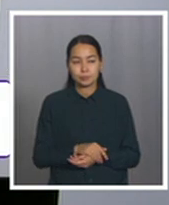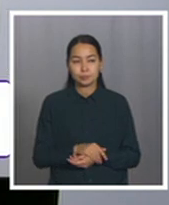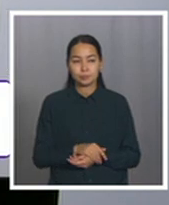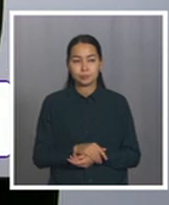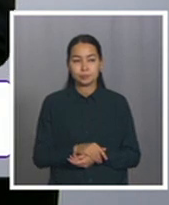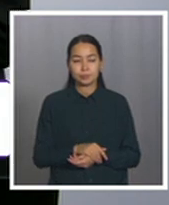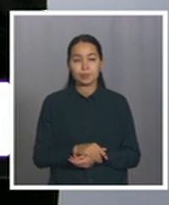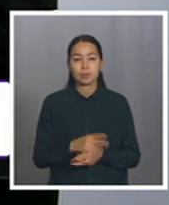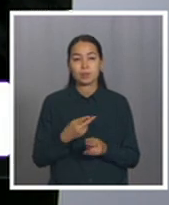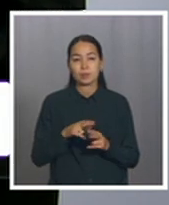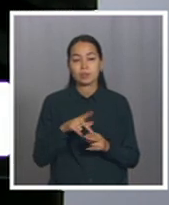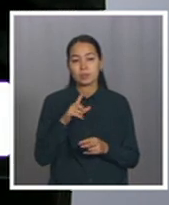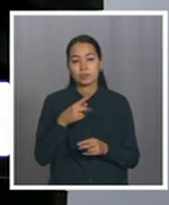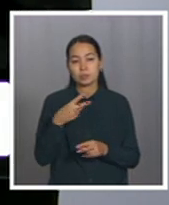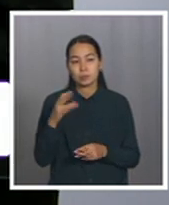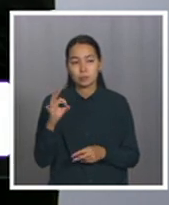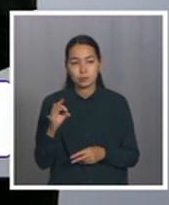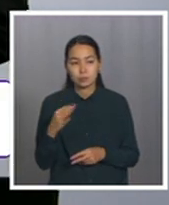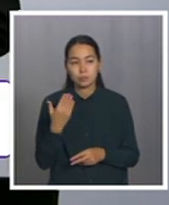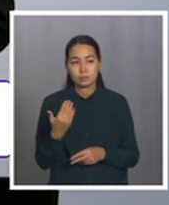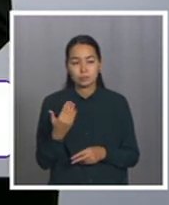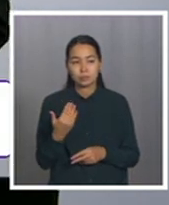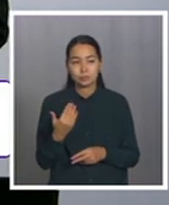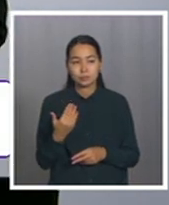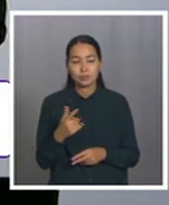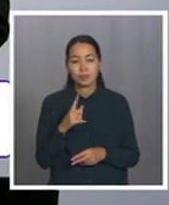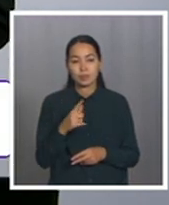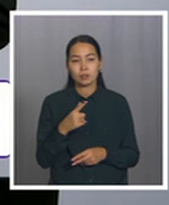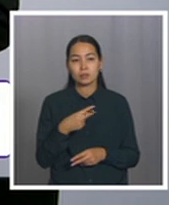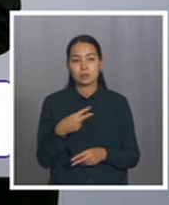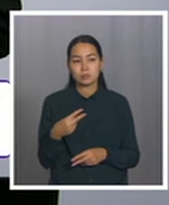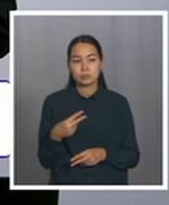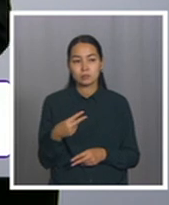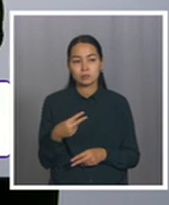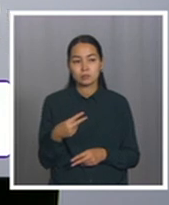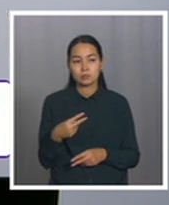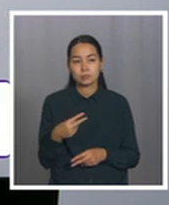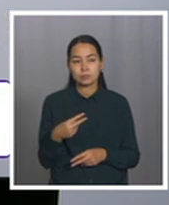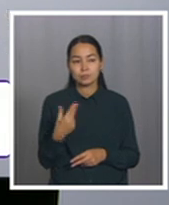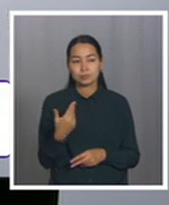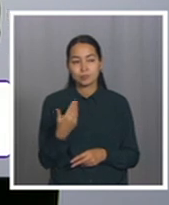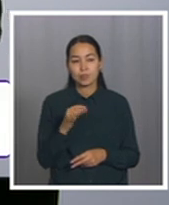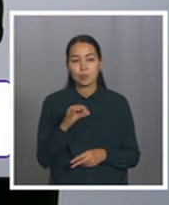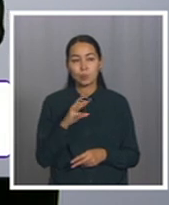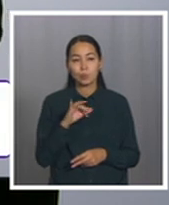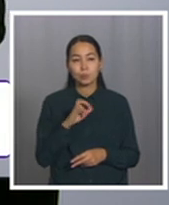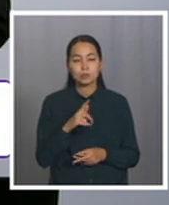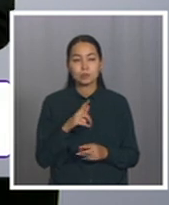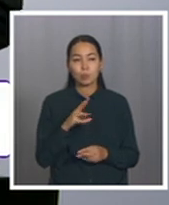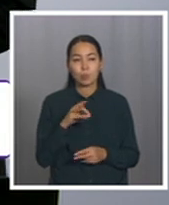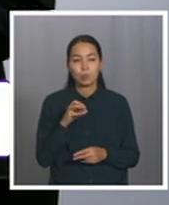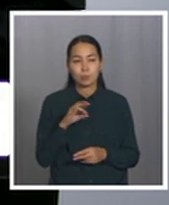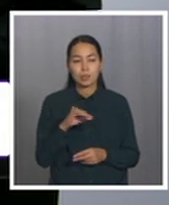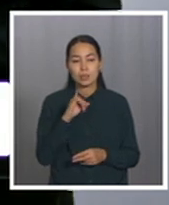Солайша дельта L тең 0. Сол себепті L, яғни импульс моменті, не болмаса инерция